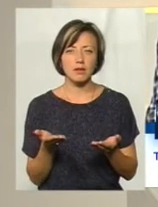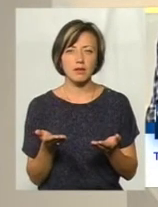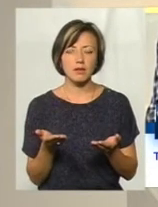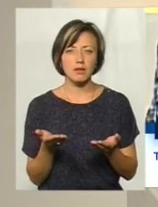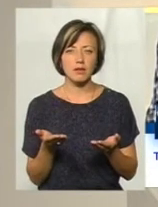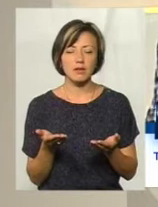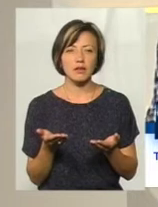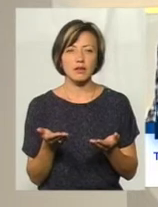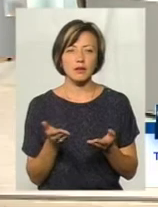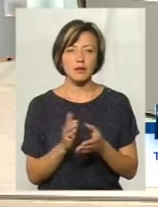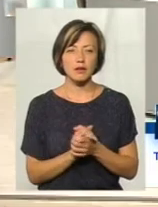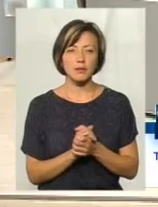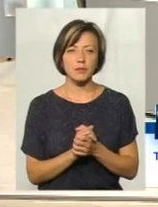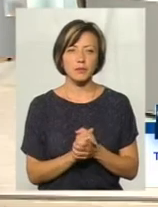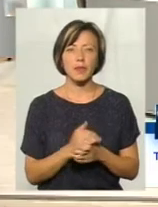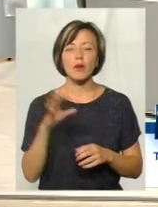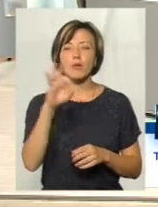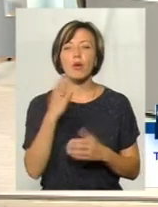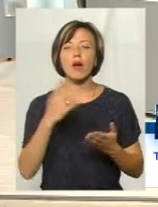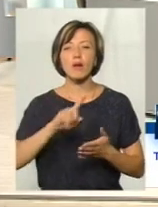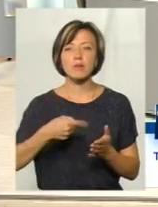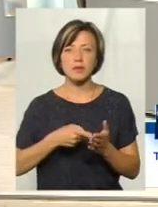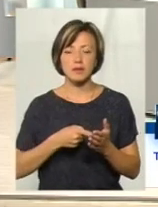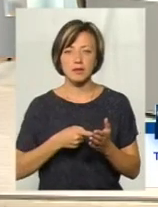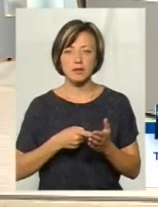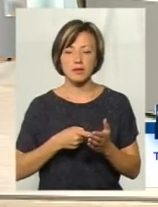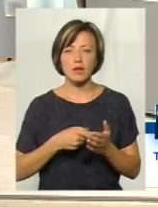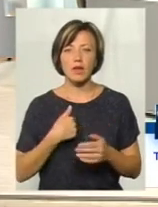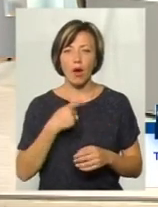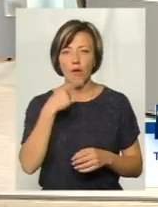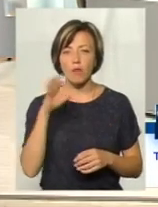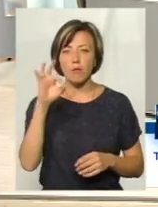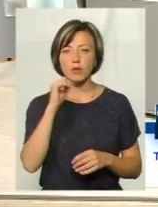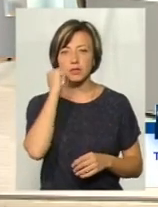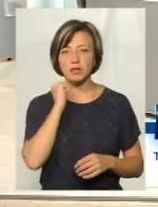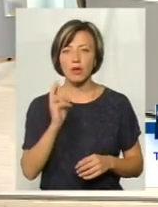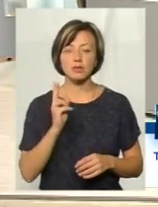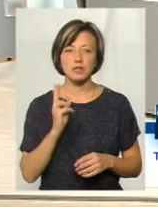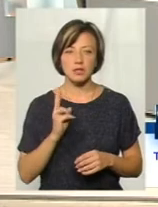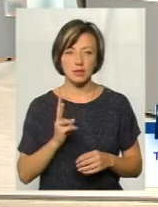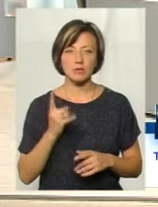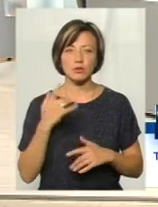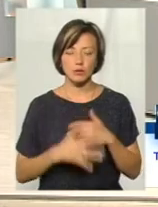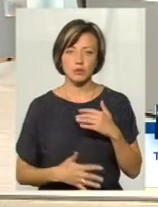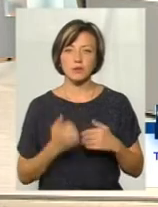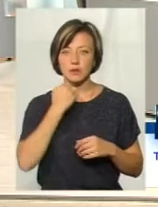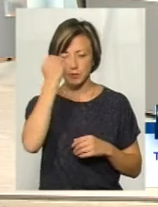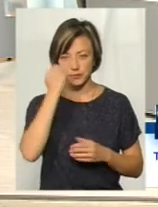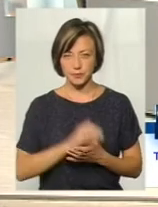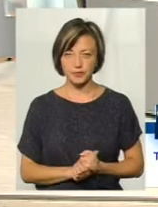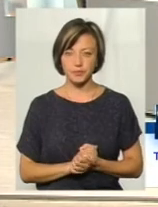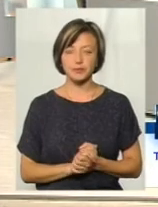Що? Про де? Який населений пункт ведеться мова? Я говорю за Старокостянтинів. Я зрозумів. Добре,